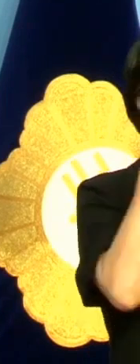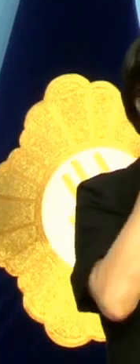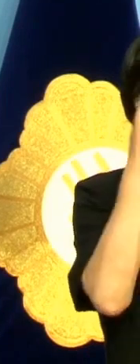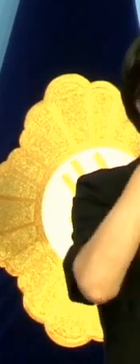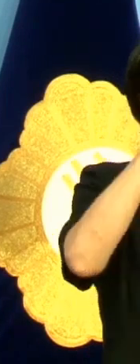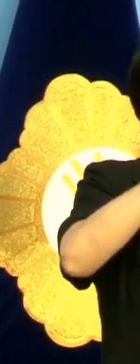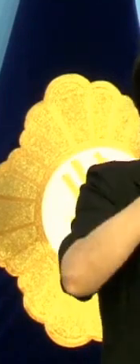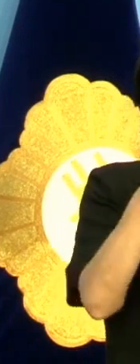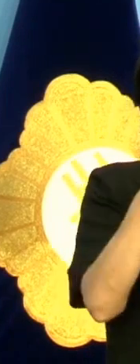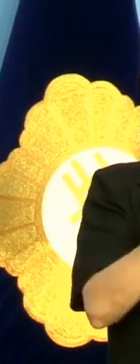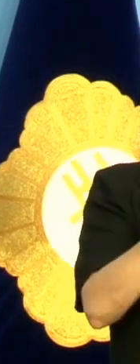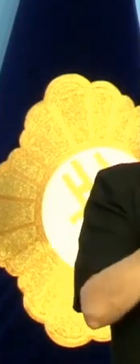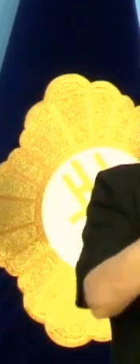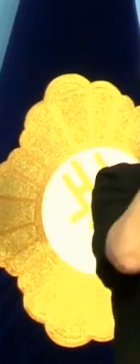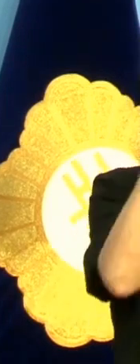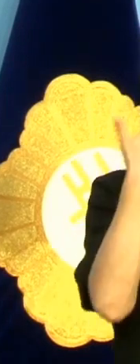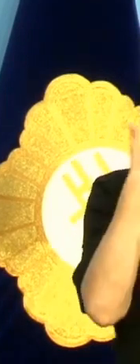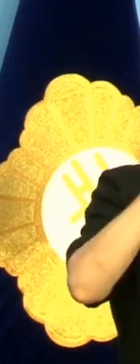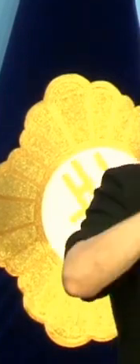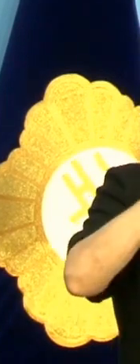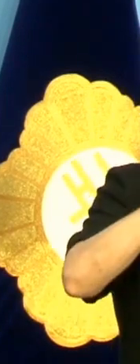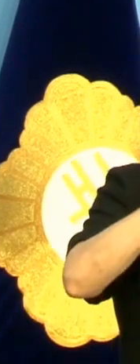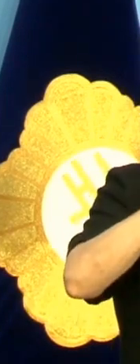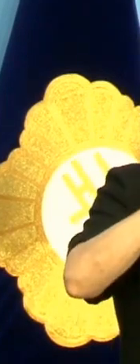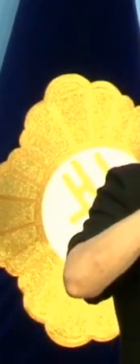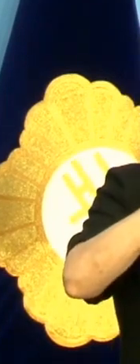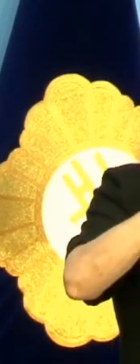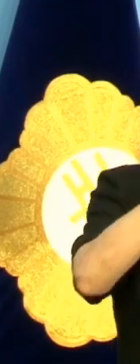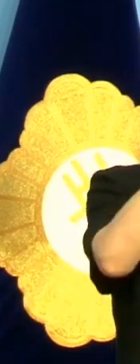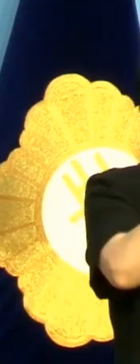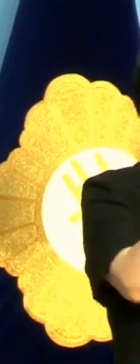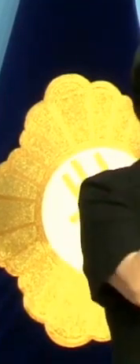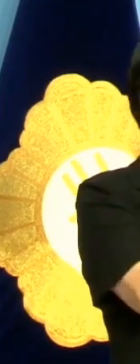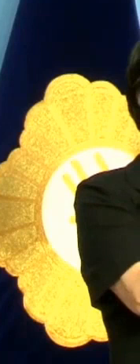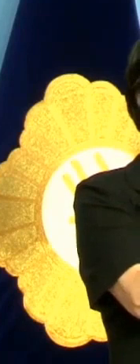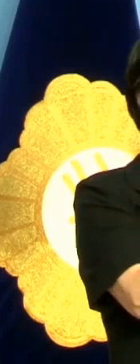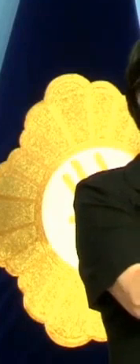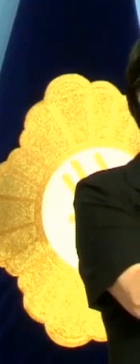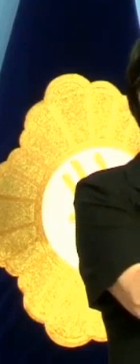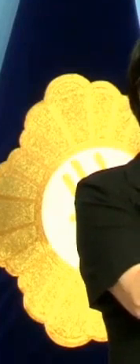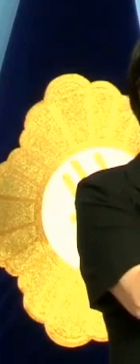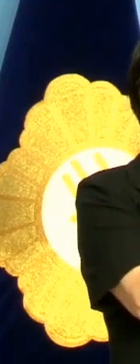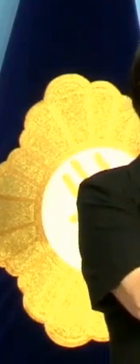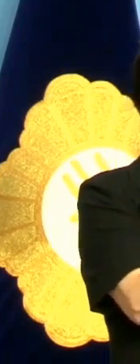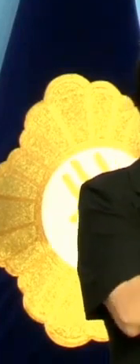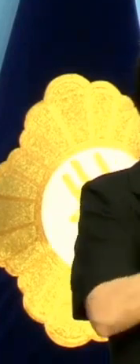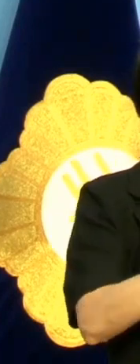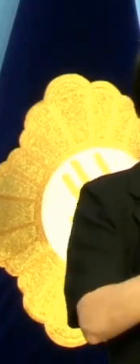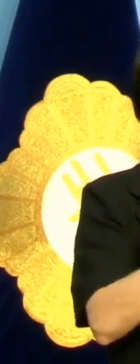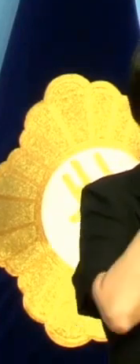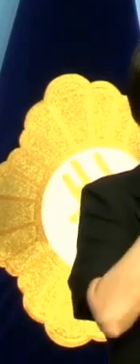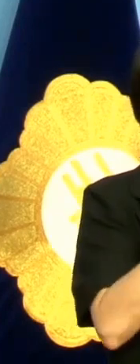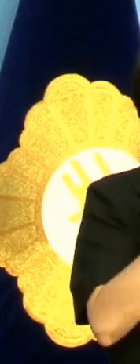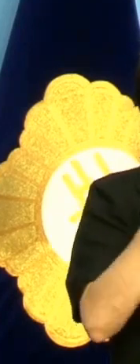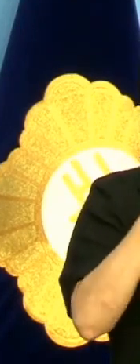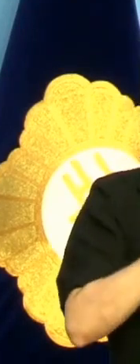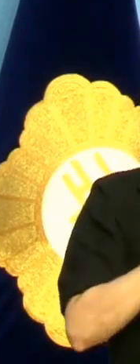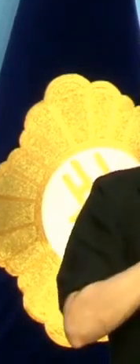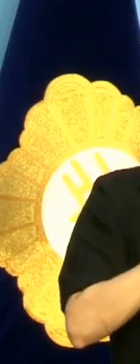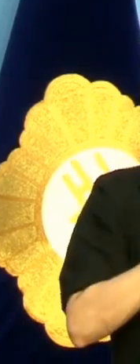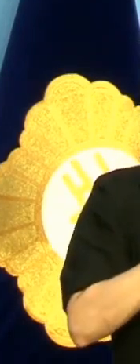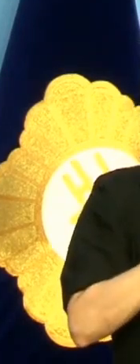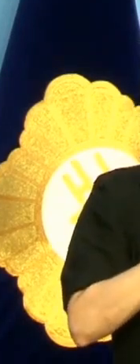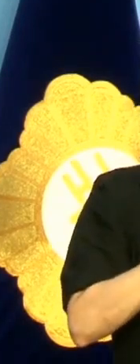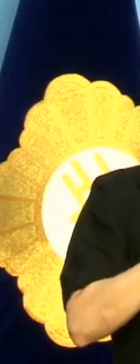선거법 그리고 정부에서도 이 선거법에 대해서 적극 어조 7을 취해야 한다고 생각해서 바로